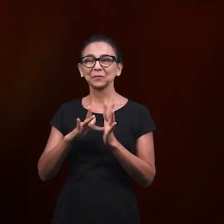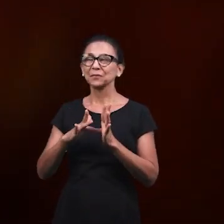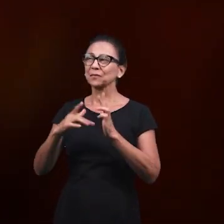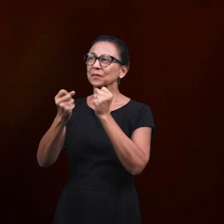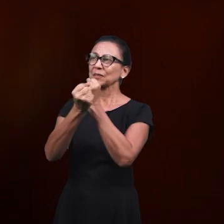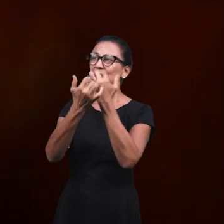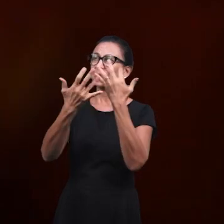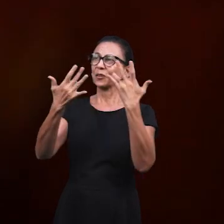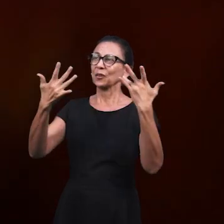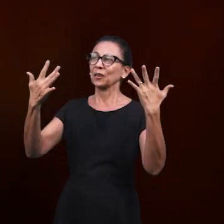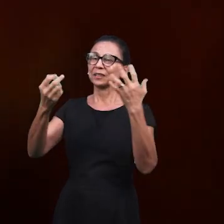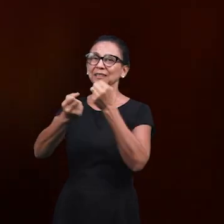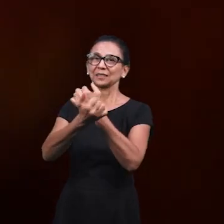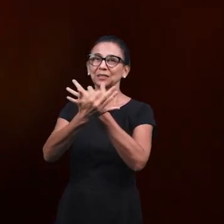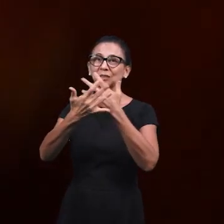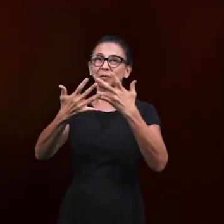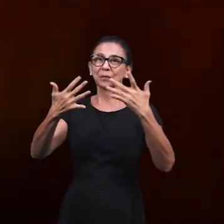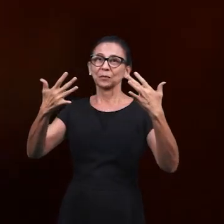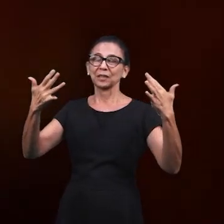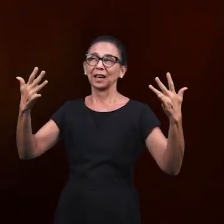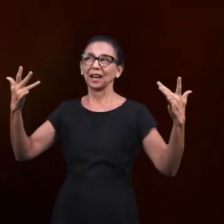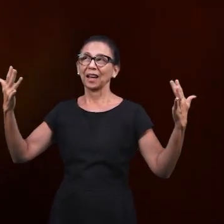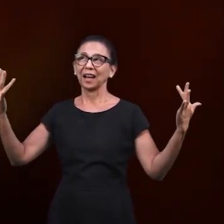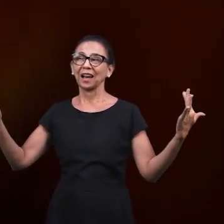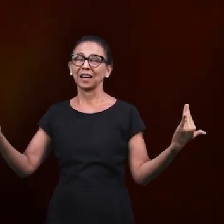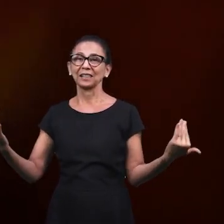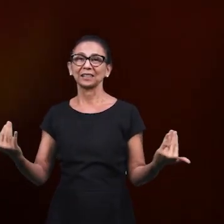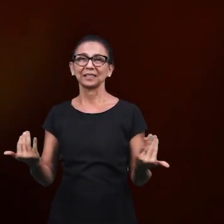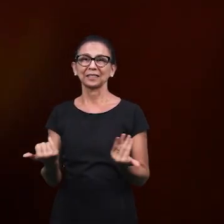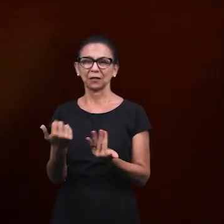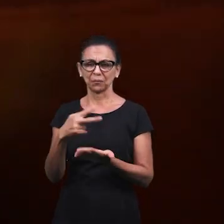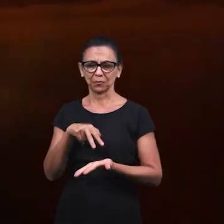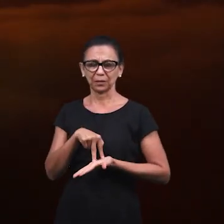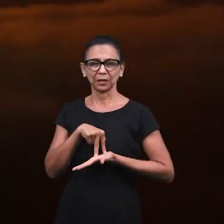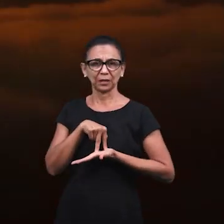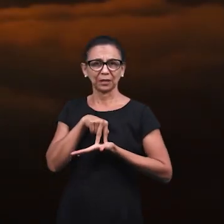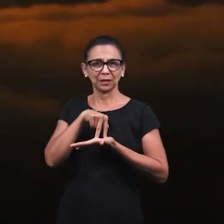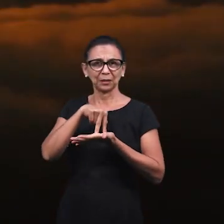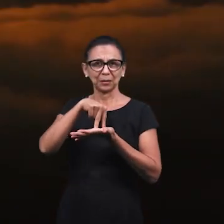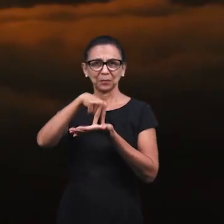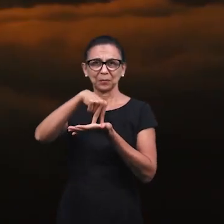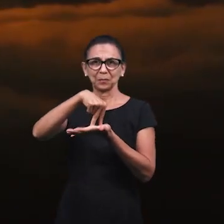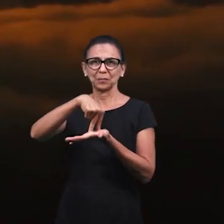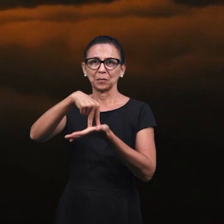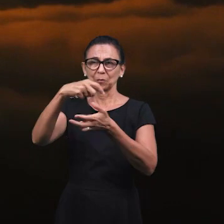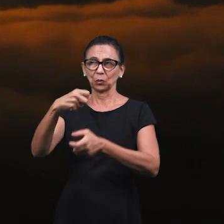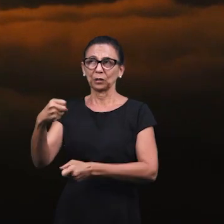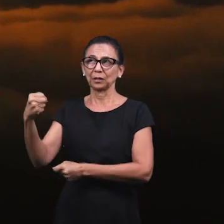Continua